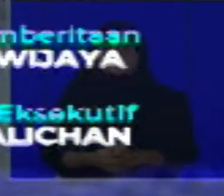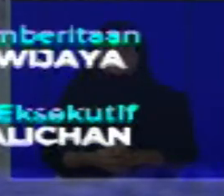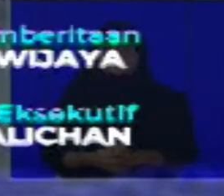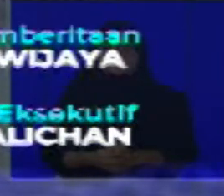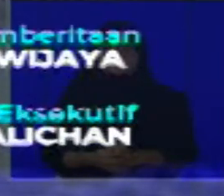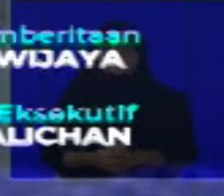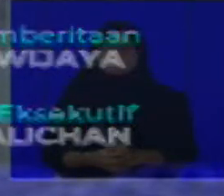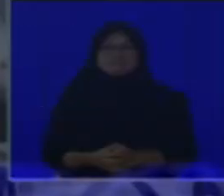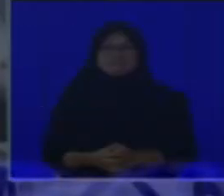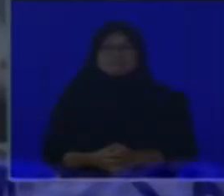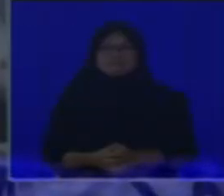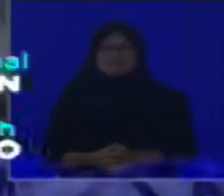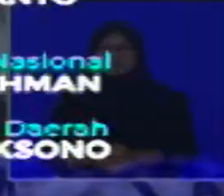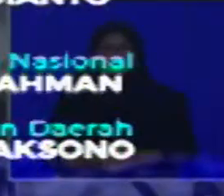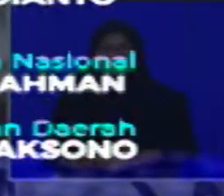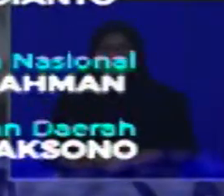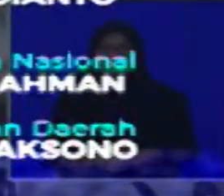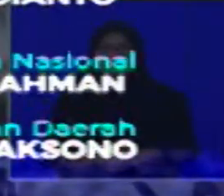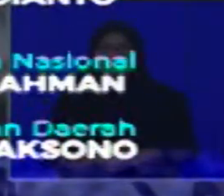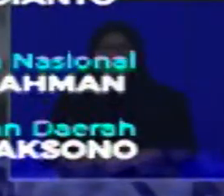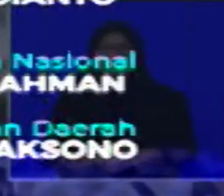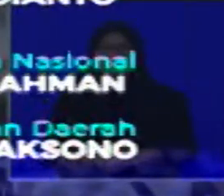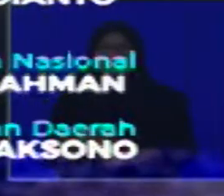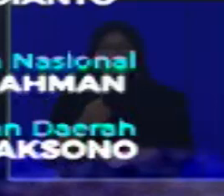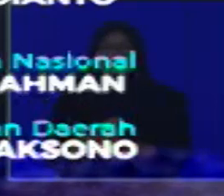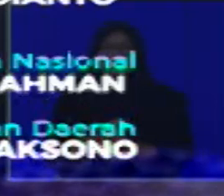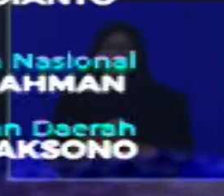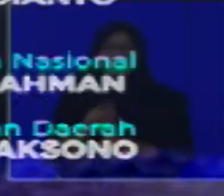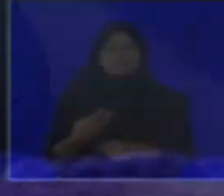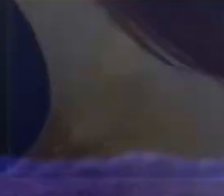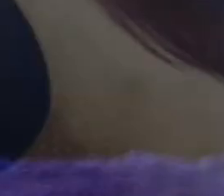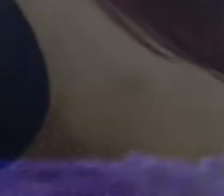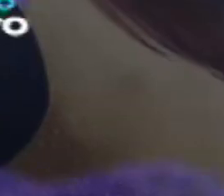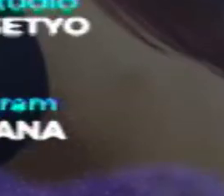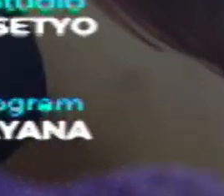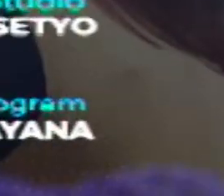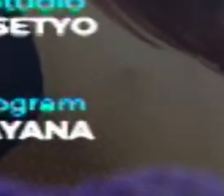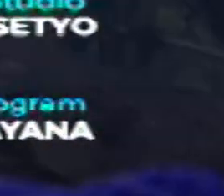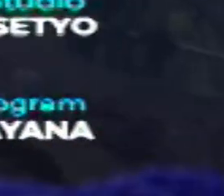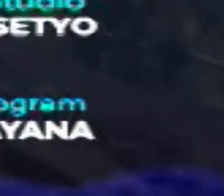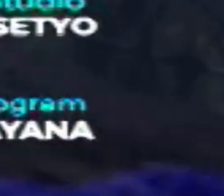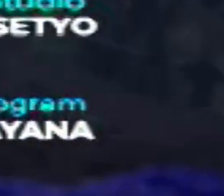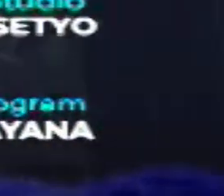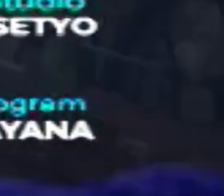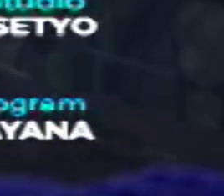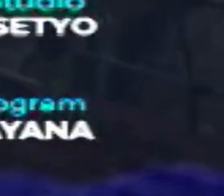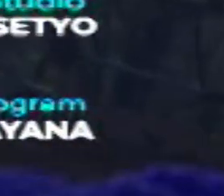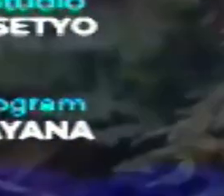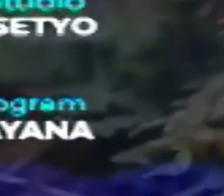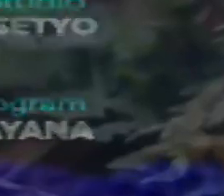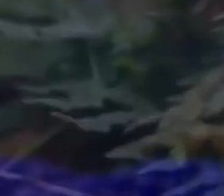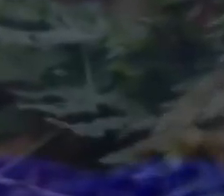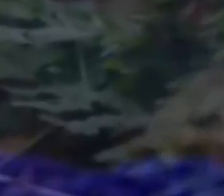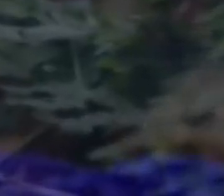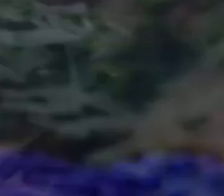Selain geodiversity, sebuah tempat harus memiliki unsur cultural diversity dan biodiversity untuk dimasukkan ke dalam taman bumi